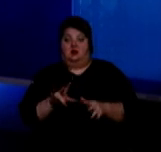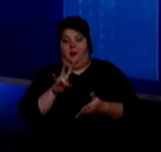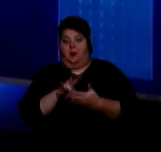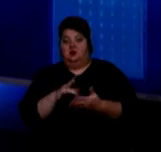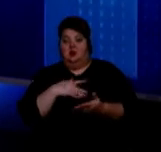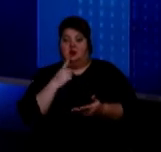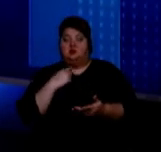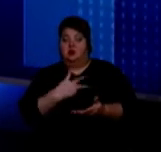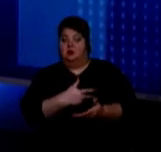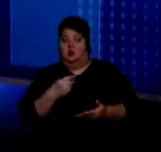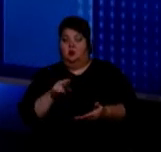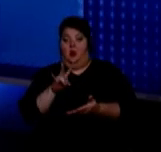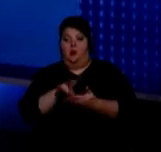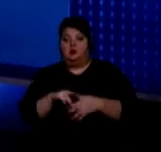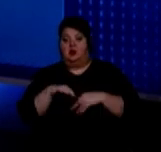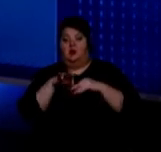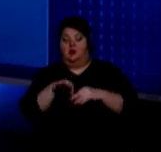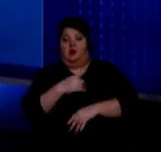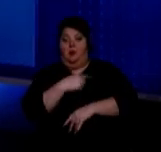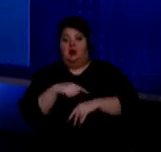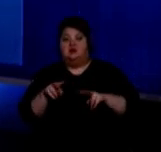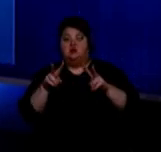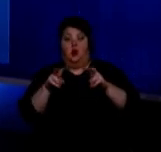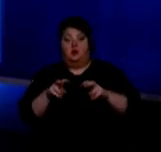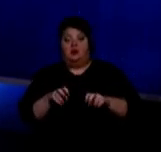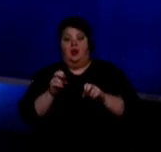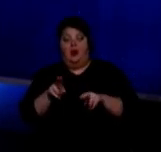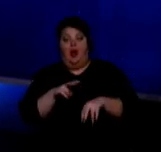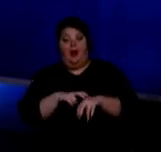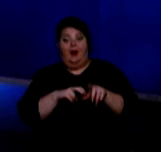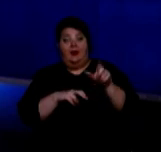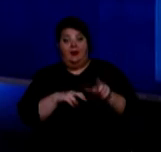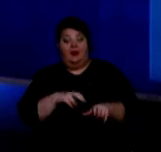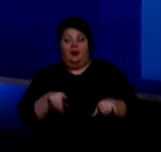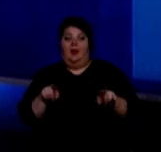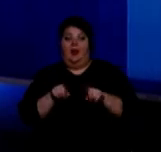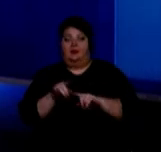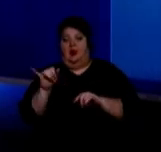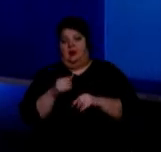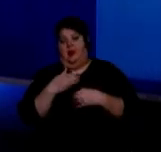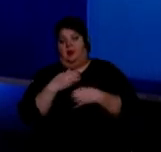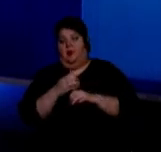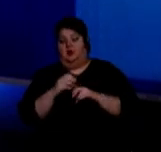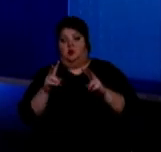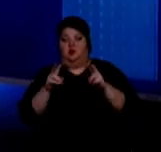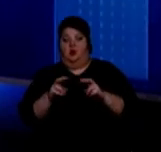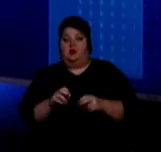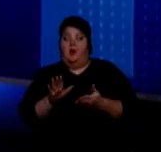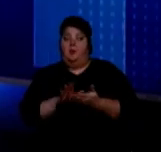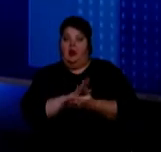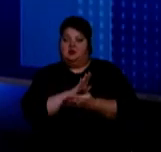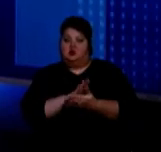донор, він постійно проходить медичне обстеження. Як лікаря він, так і лабораторні обстеження. Безкоштовно.